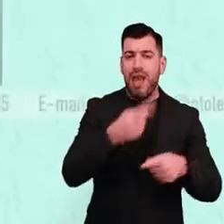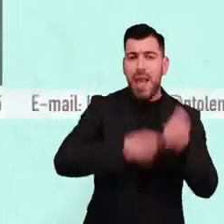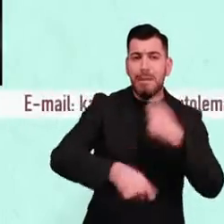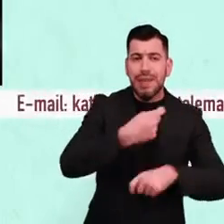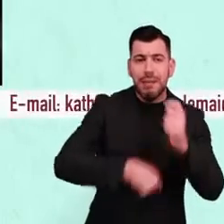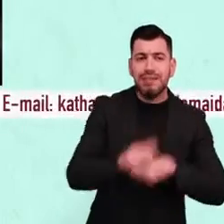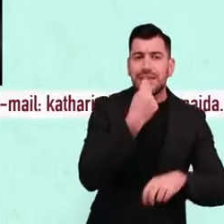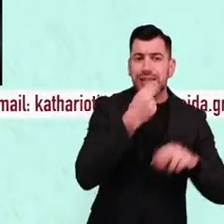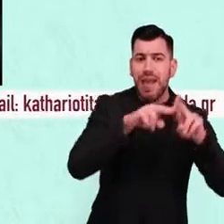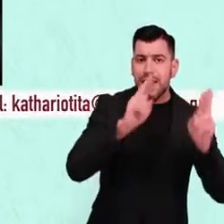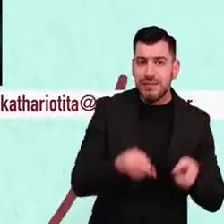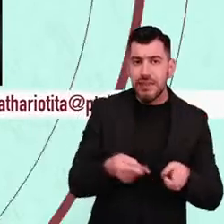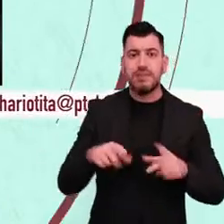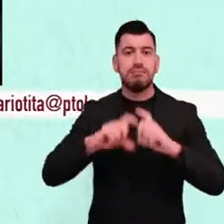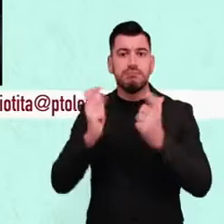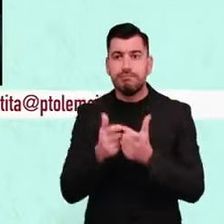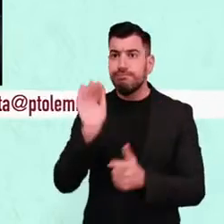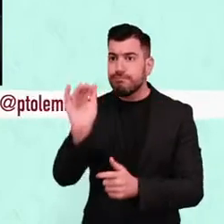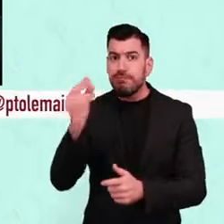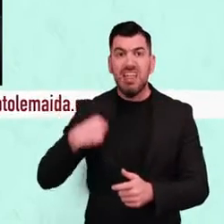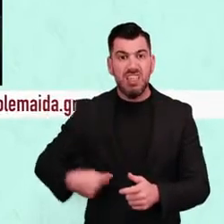της εστίασης αλλά και των οικοκυριών.